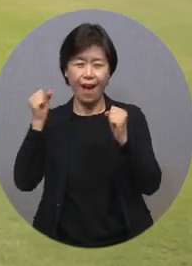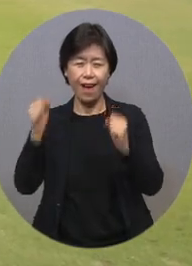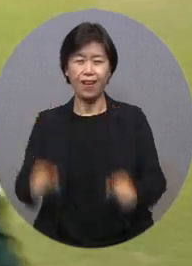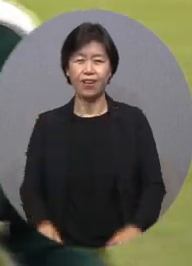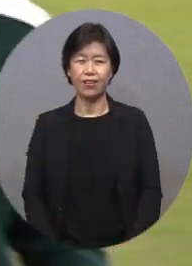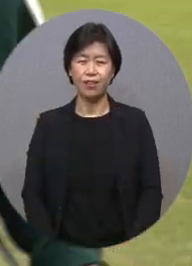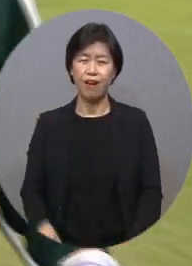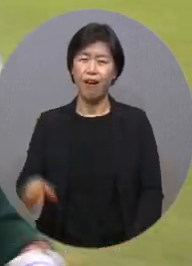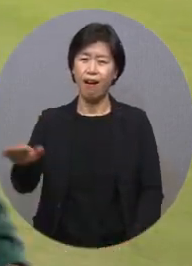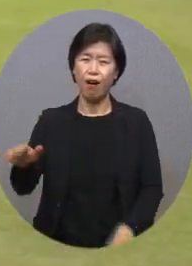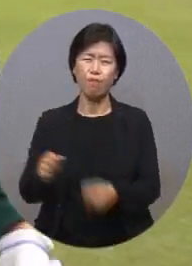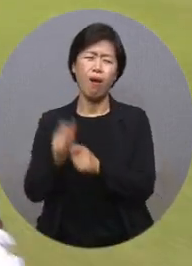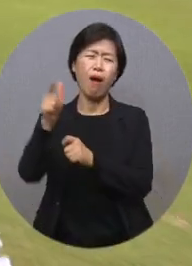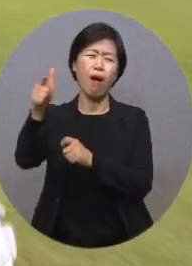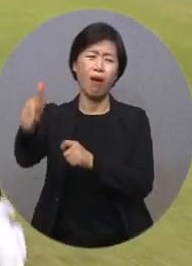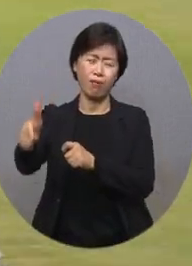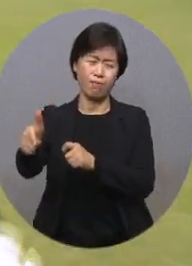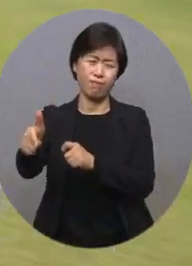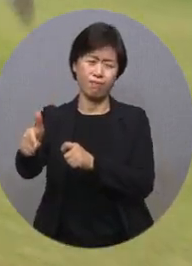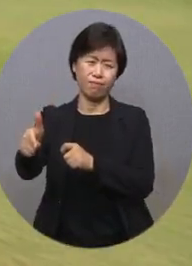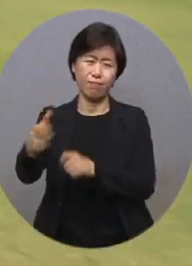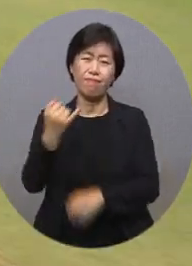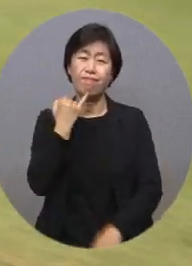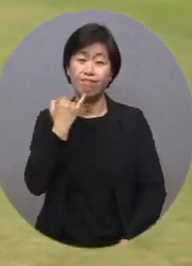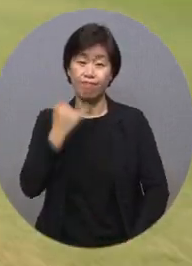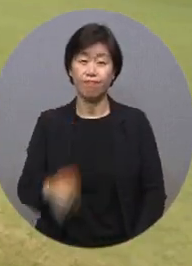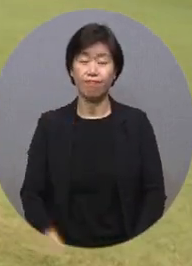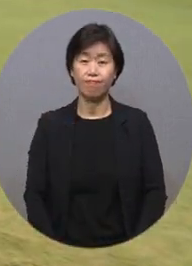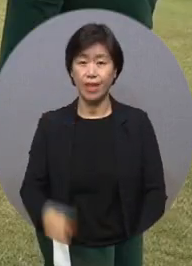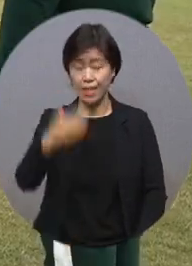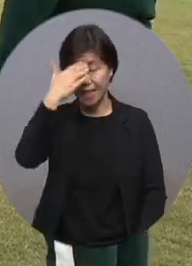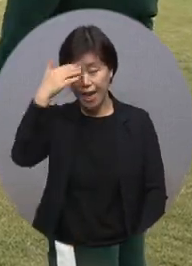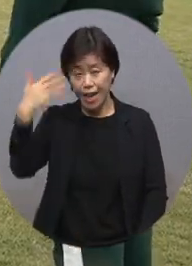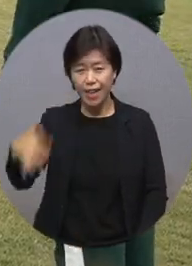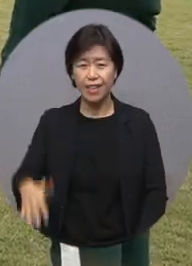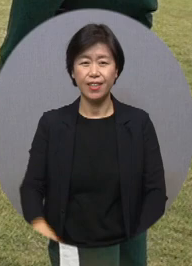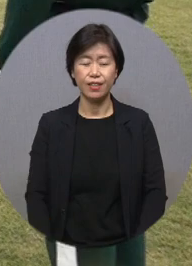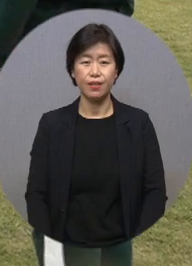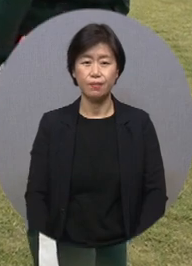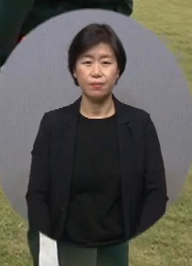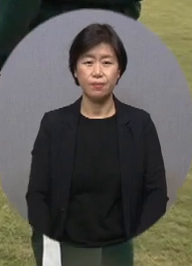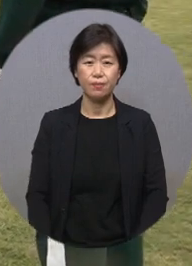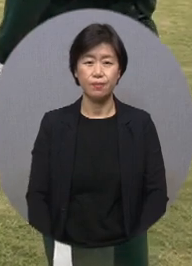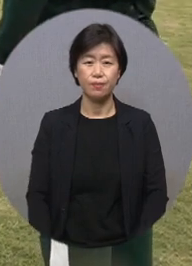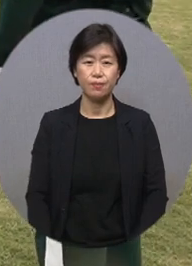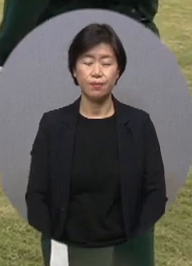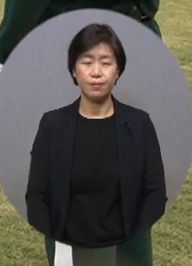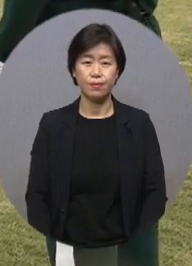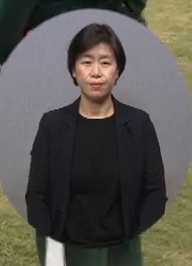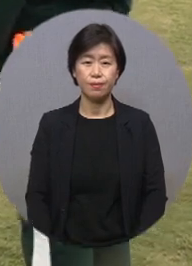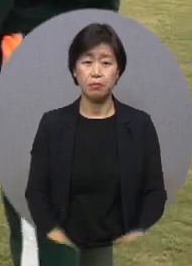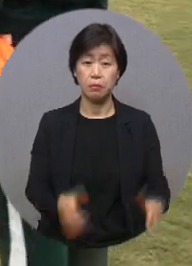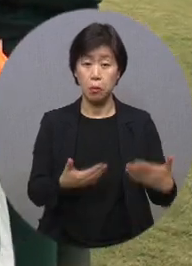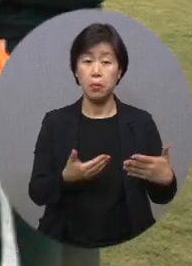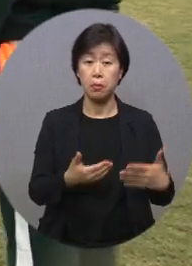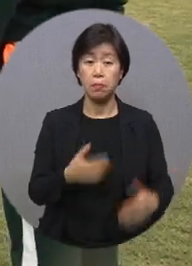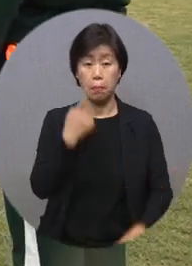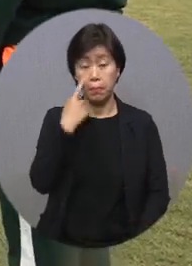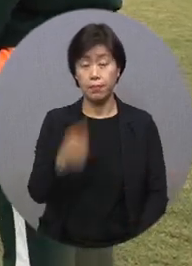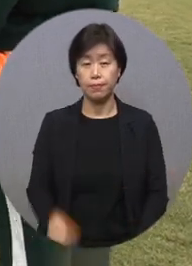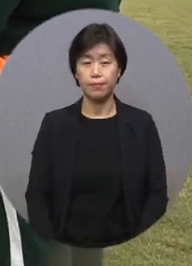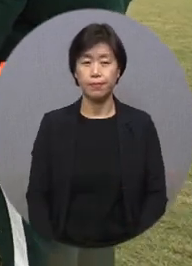떨어져. 너무 먼 온입니다. 괜찮습니다. 아, 아 저기 당 다행이다. 1cm만 쳤는데 가볍게. 오케이.